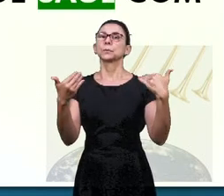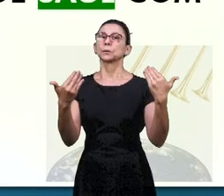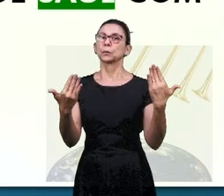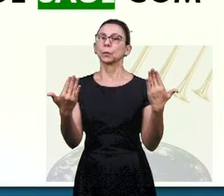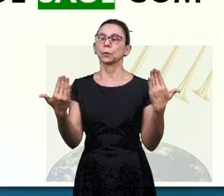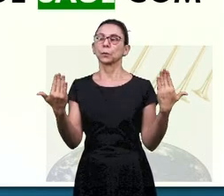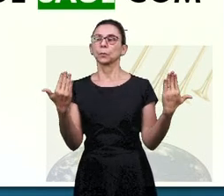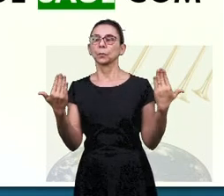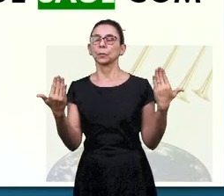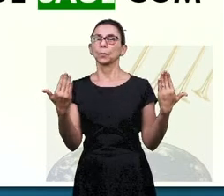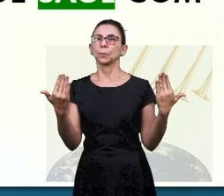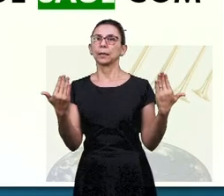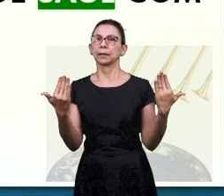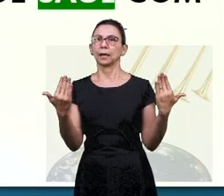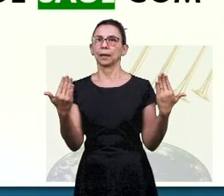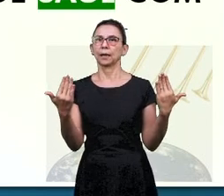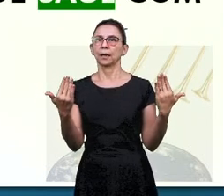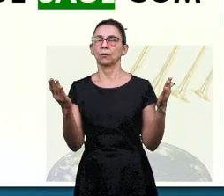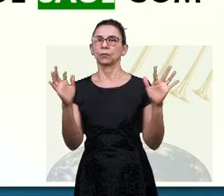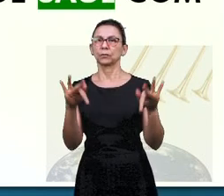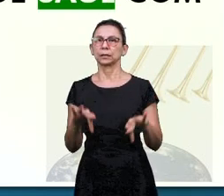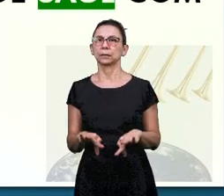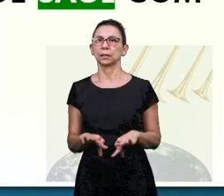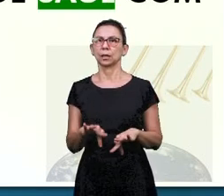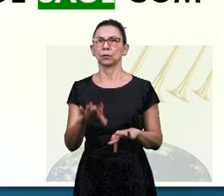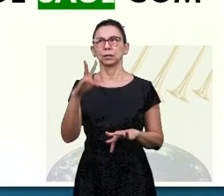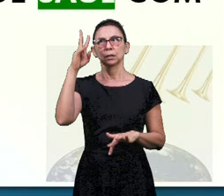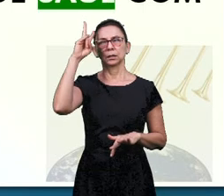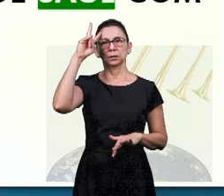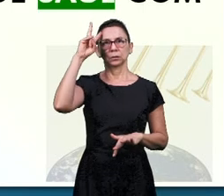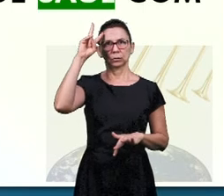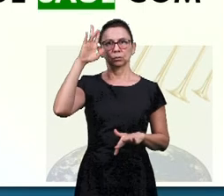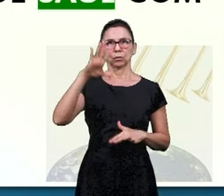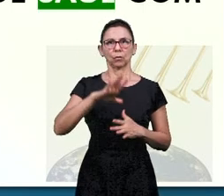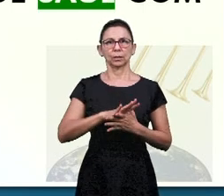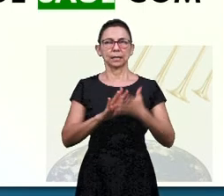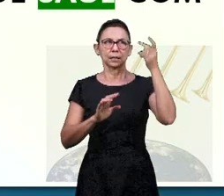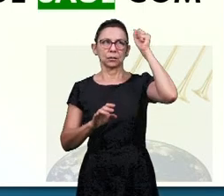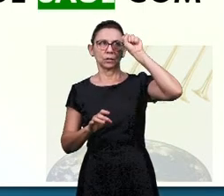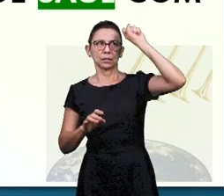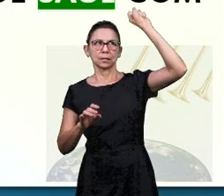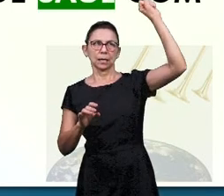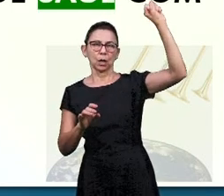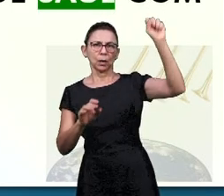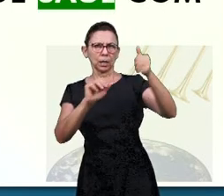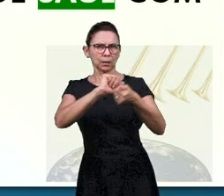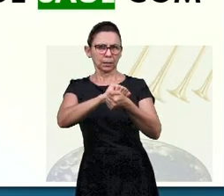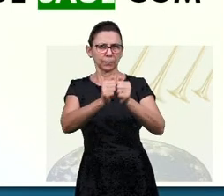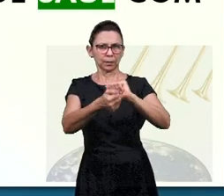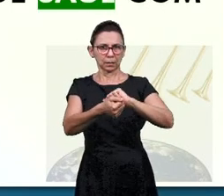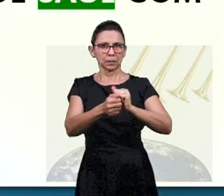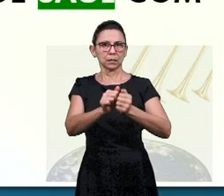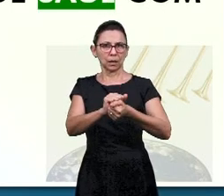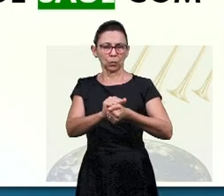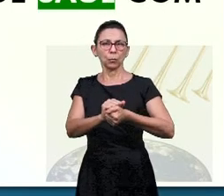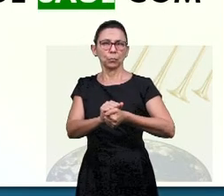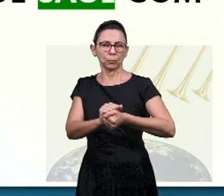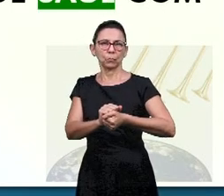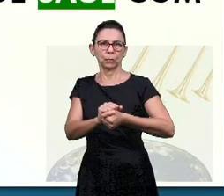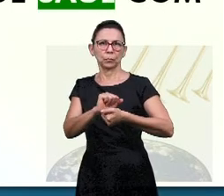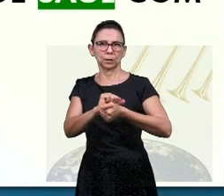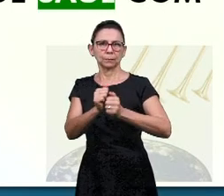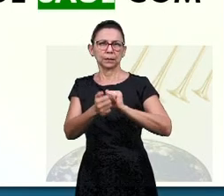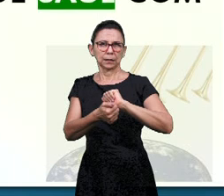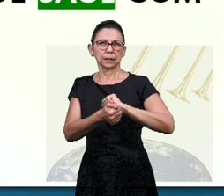la fin de l'histoire de Saül. Ici, nous avons fait une adéquation de la question, comme a été dite, mais